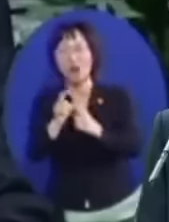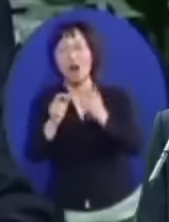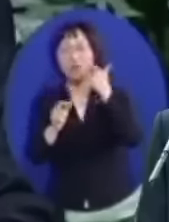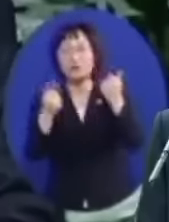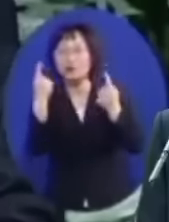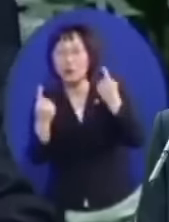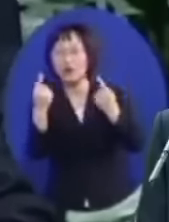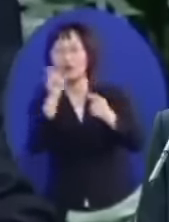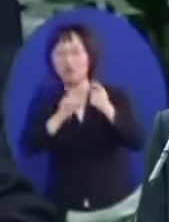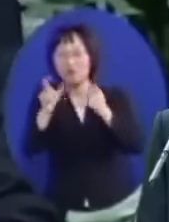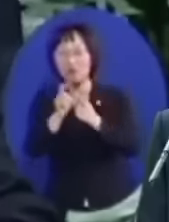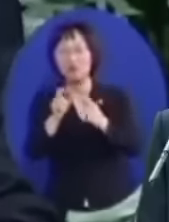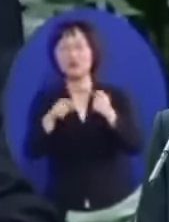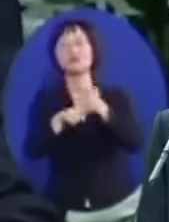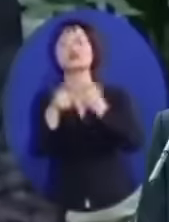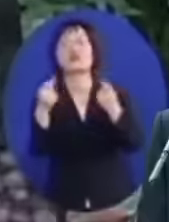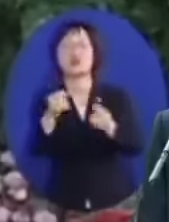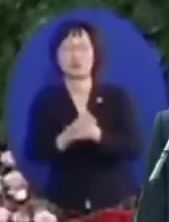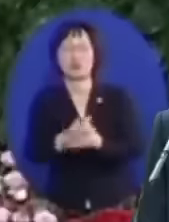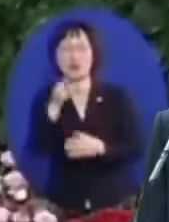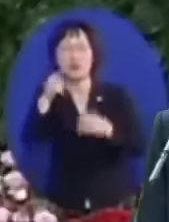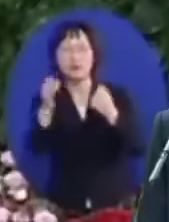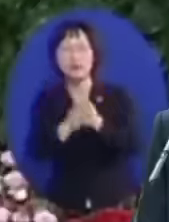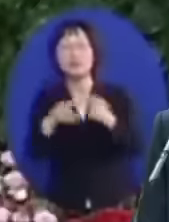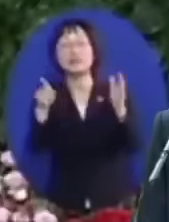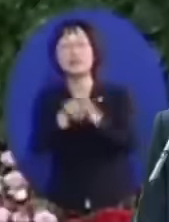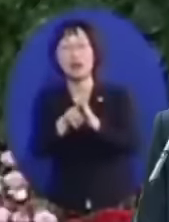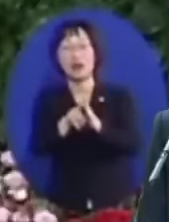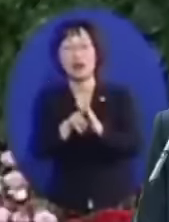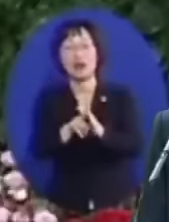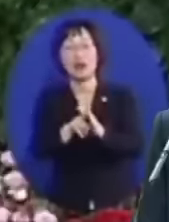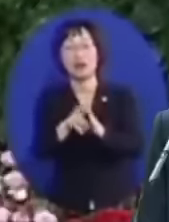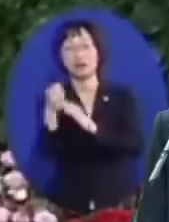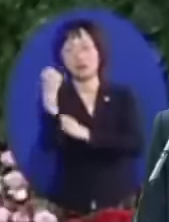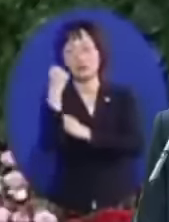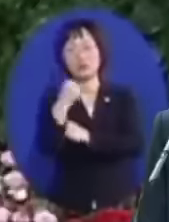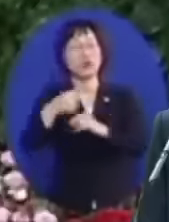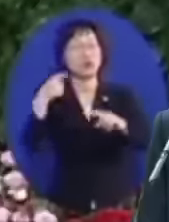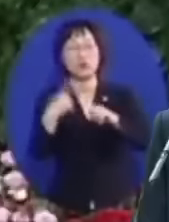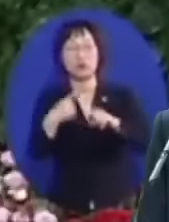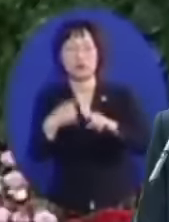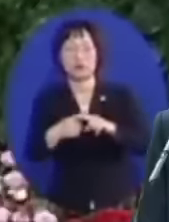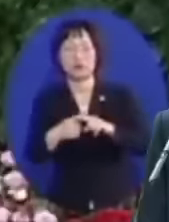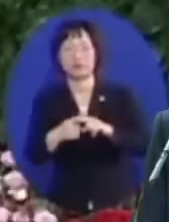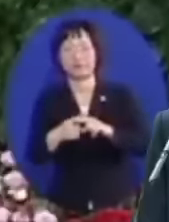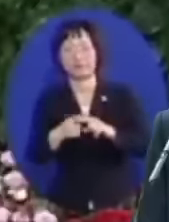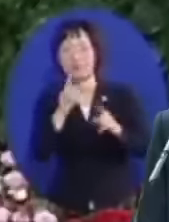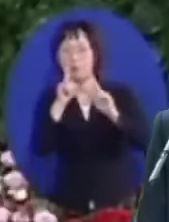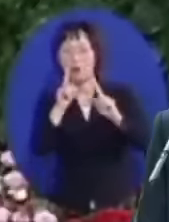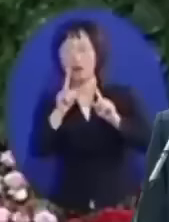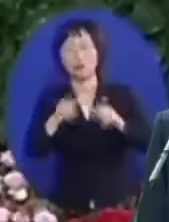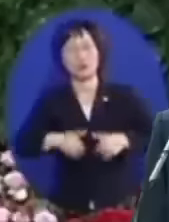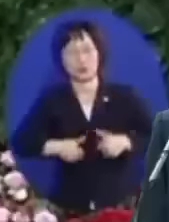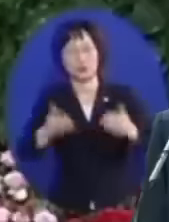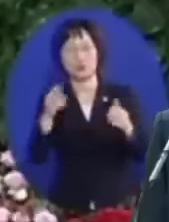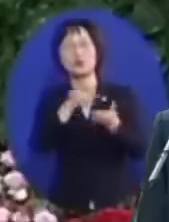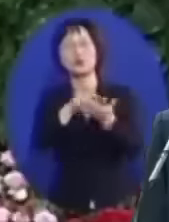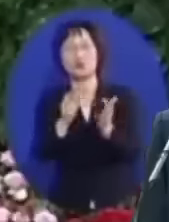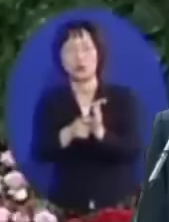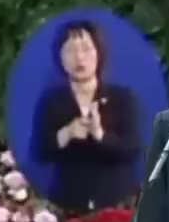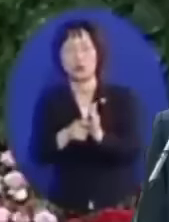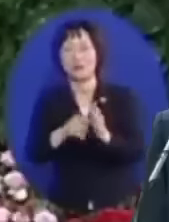것을 보여주는 것입니다. 그렇기 때문에 더구나 신앙의 영향력이라는 것은 더 말할 필요가 없는 것입니다. 세계